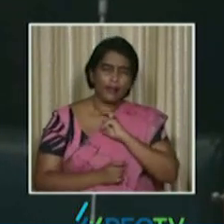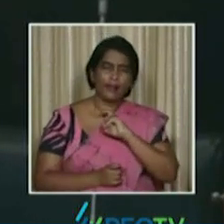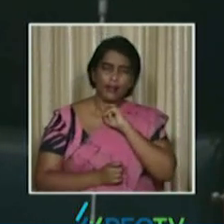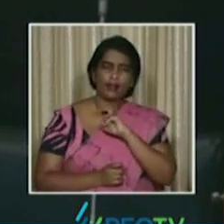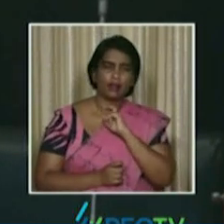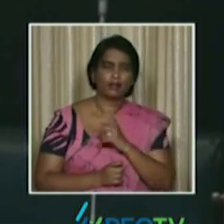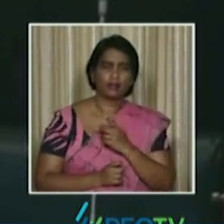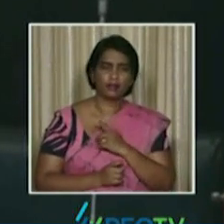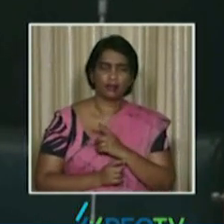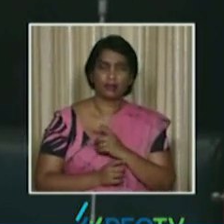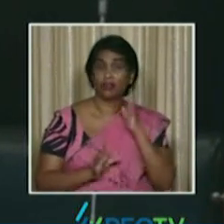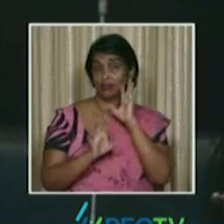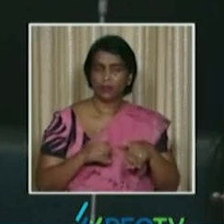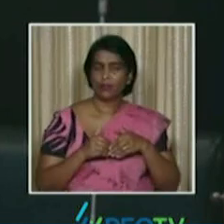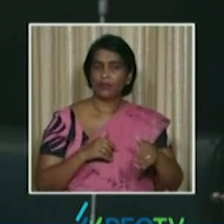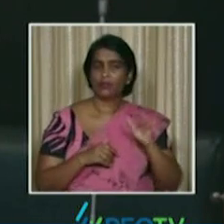उत्तर